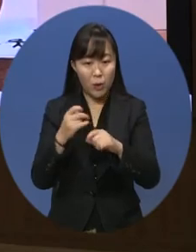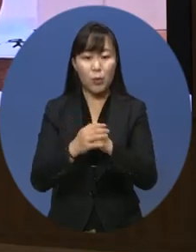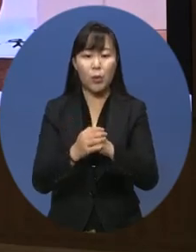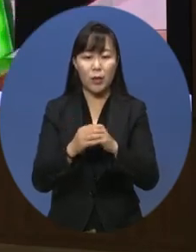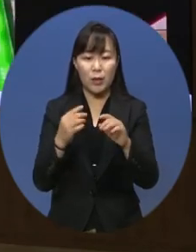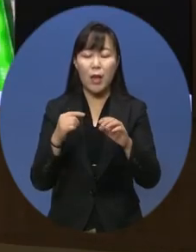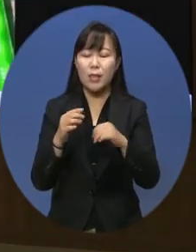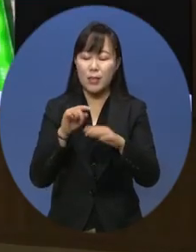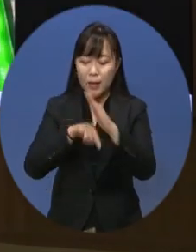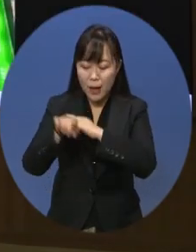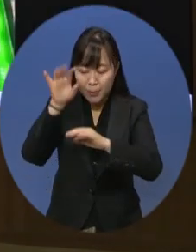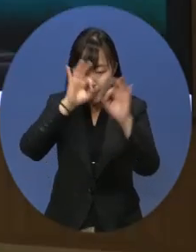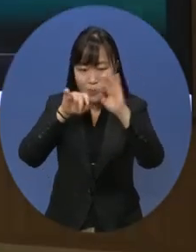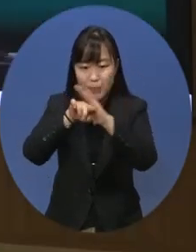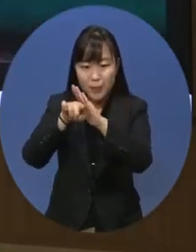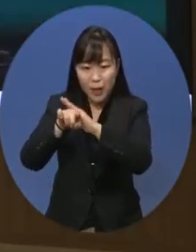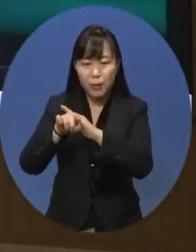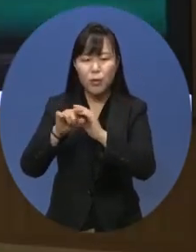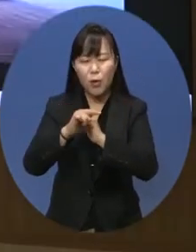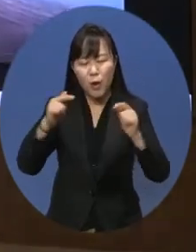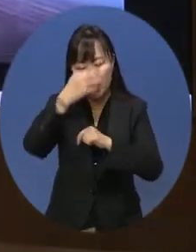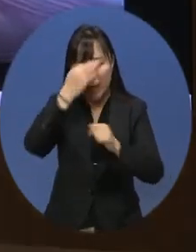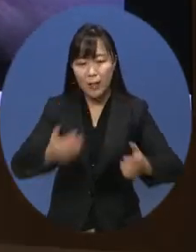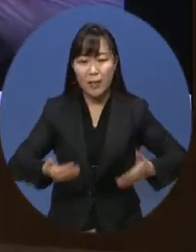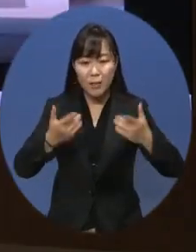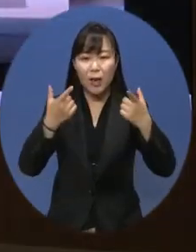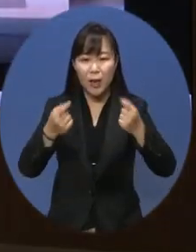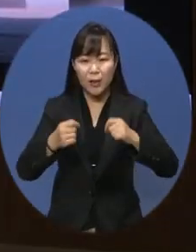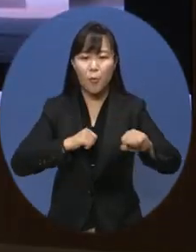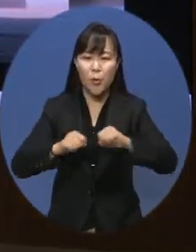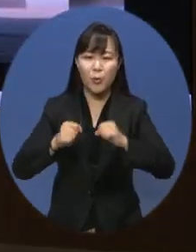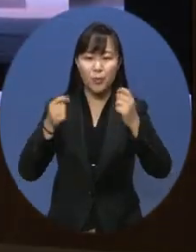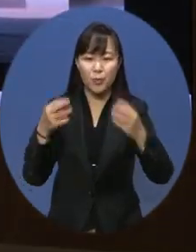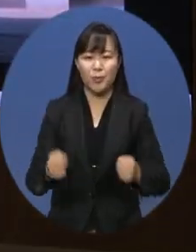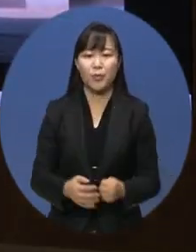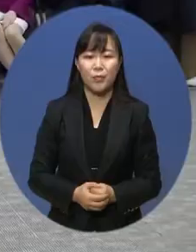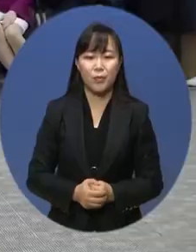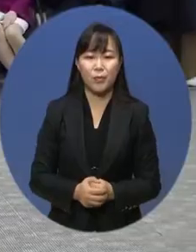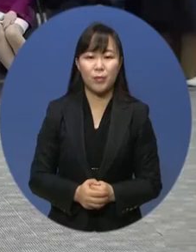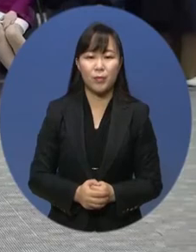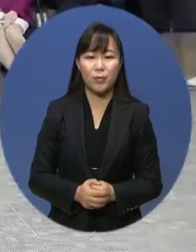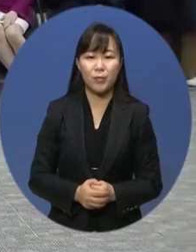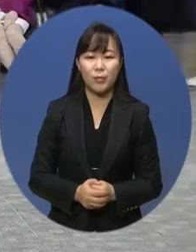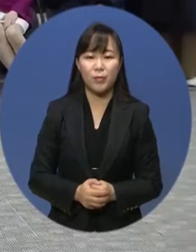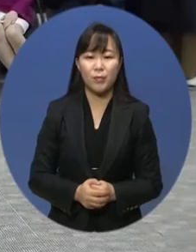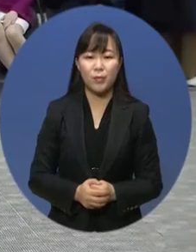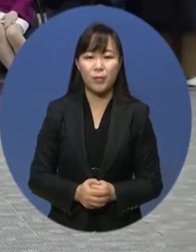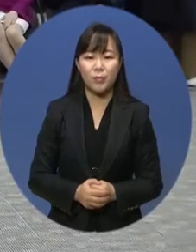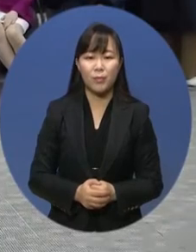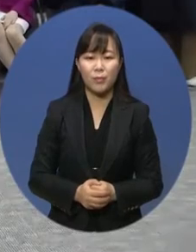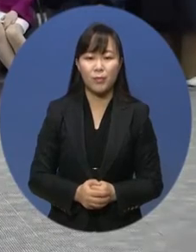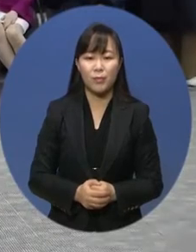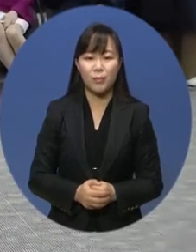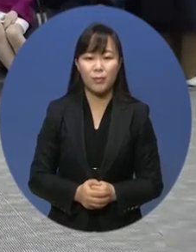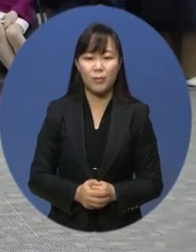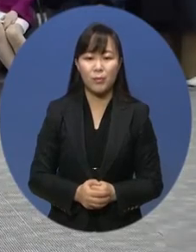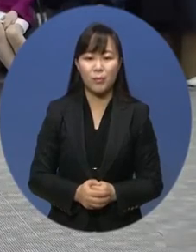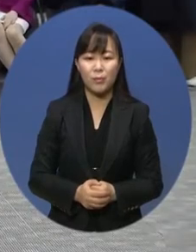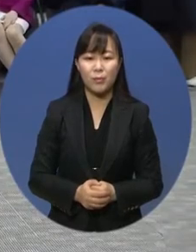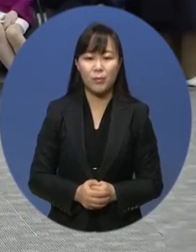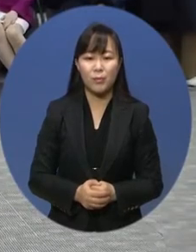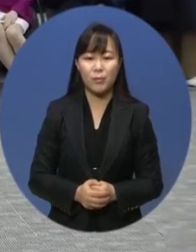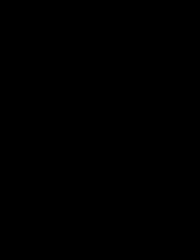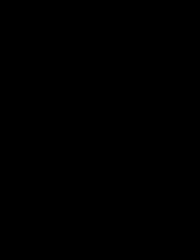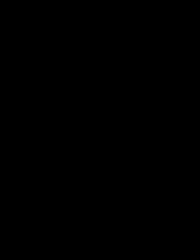공연, 각종 재능 기부 등 다양한 활동을 펼치고 있습니다. 복지TV 뉴스 김민재입니다.